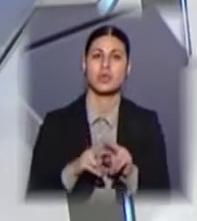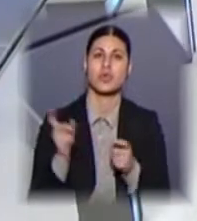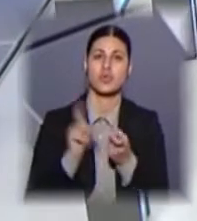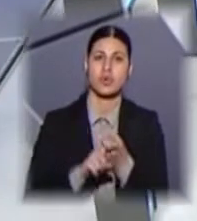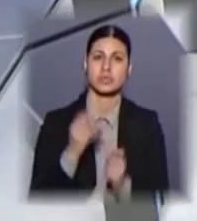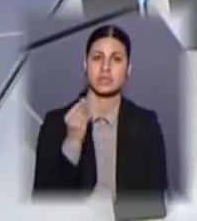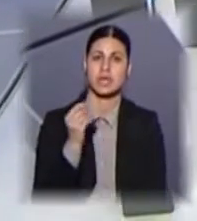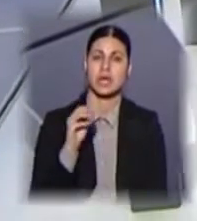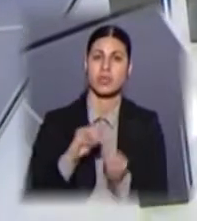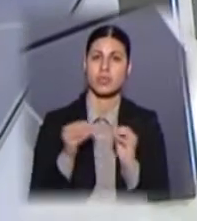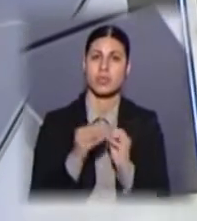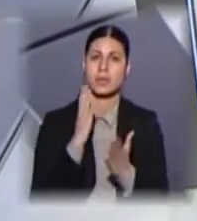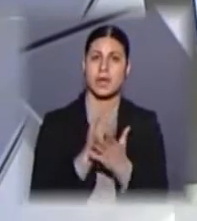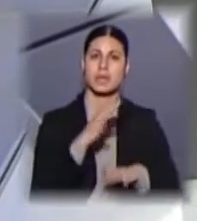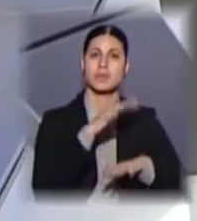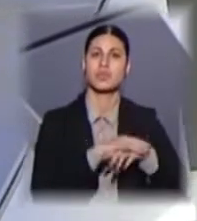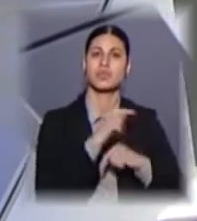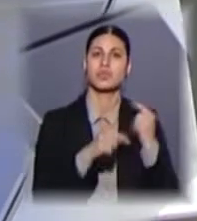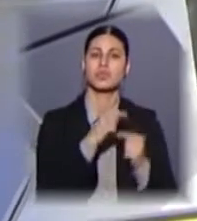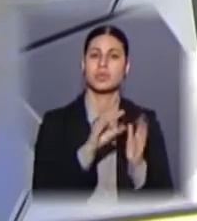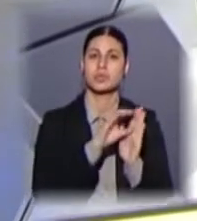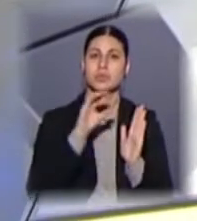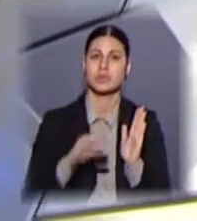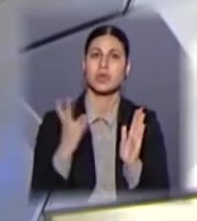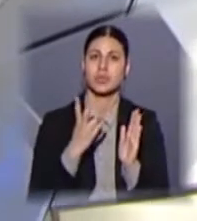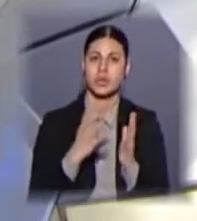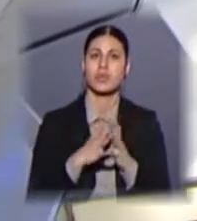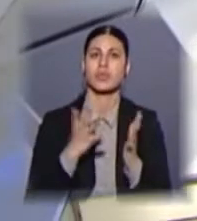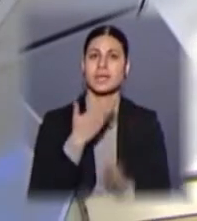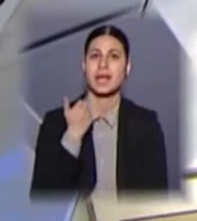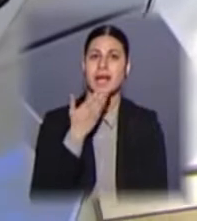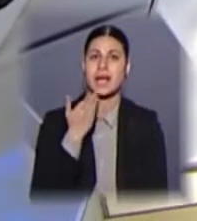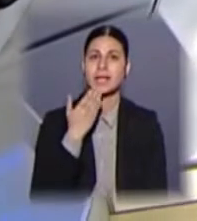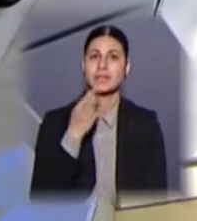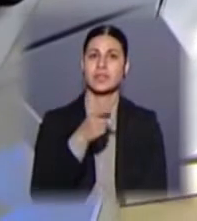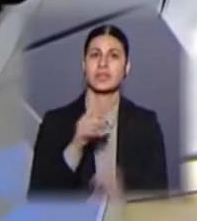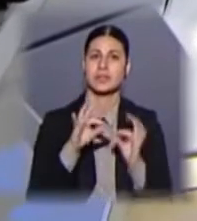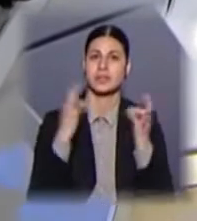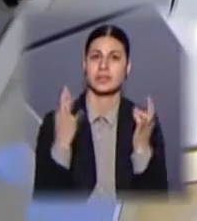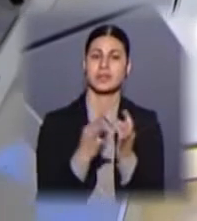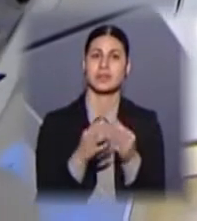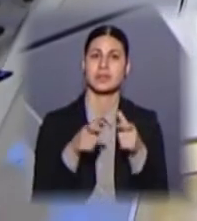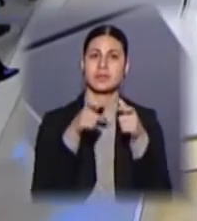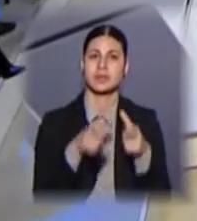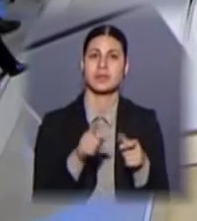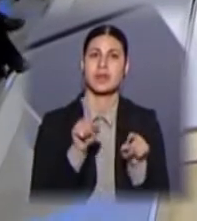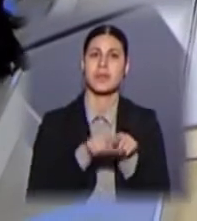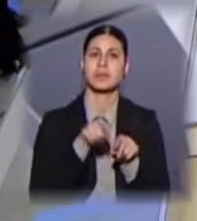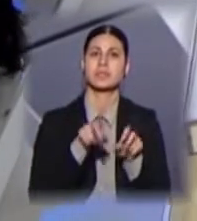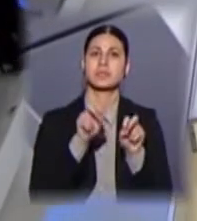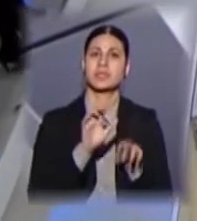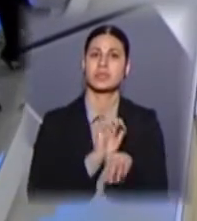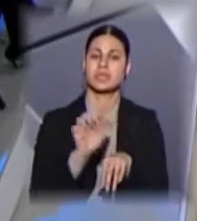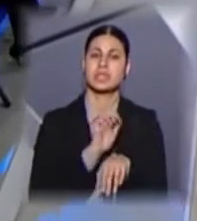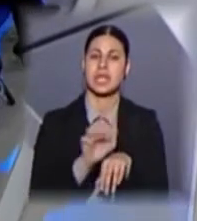გარკვეულ თანხებს, ბიუჯეტიდან უნდა გამოეძებნათ, და უფრო ადვილი გზაა დისკებზე არსებული ფაილები გადასცე სტამბას, რომელსაც შენ